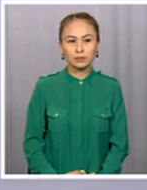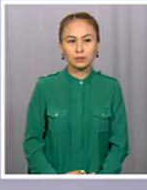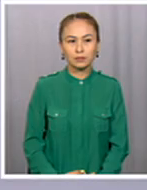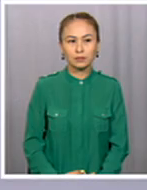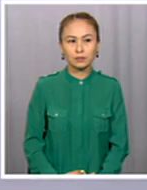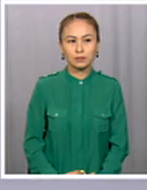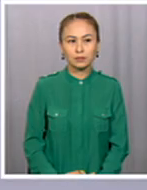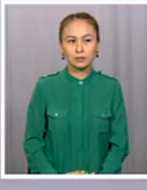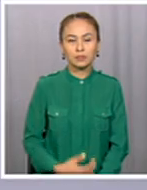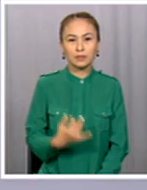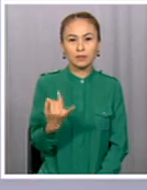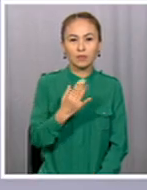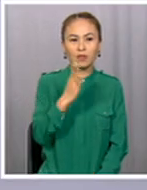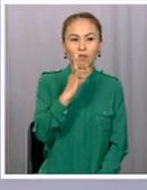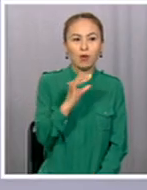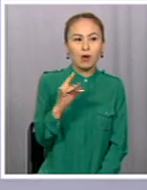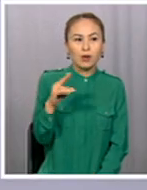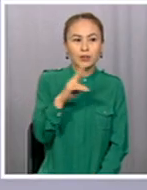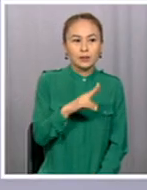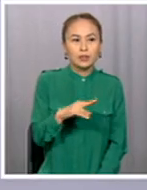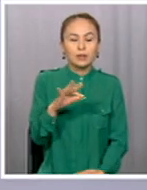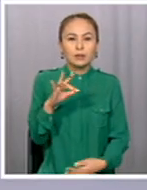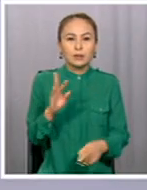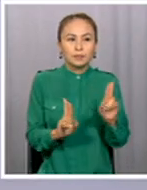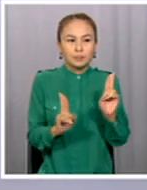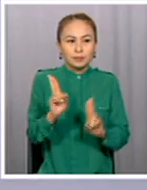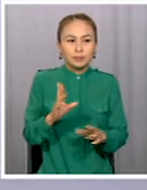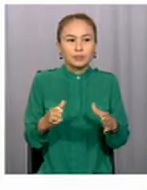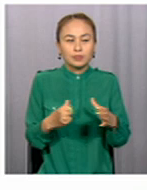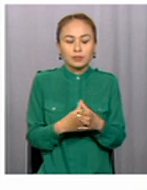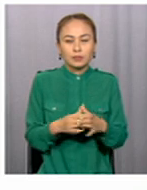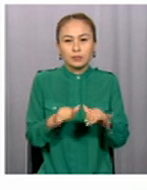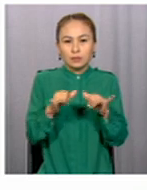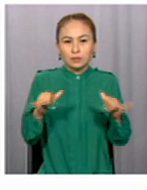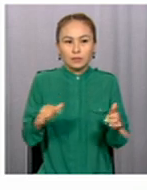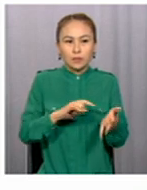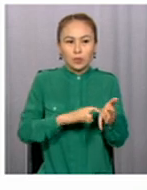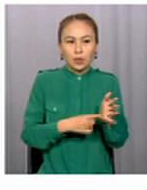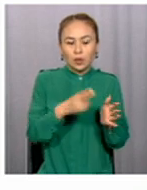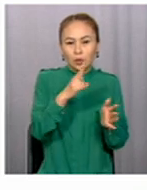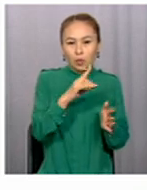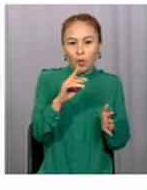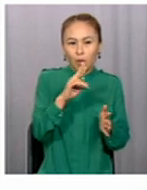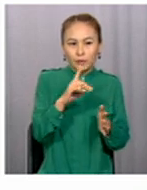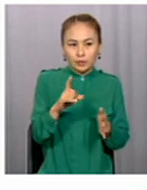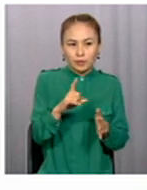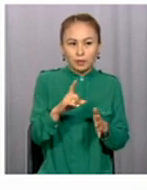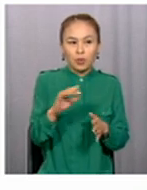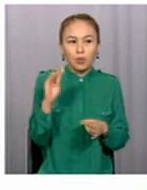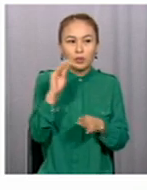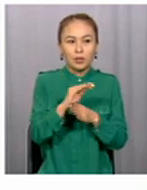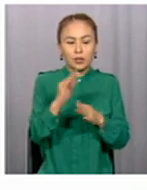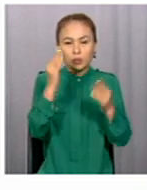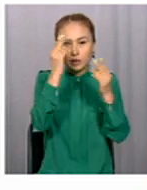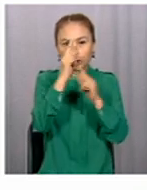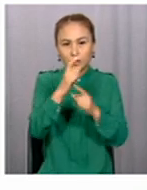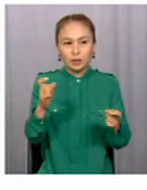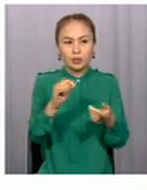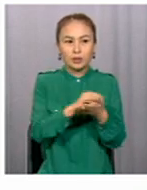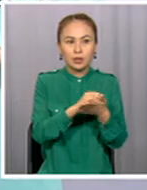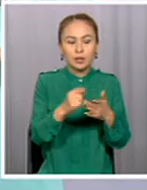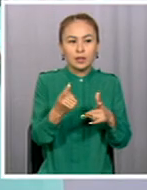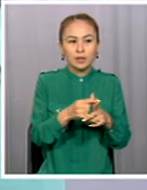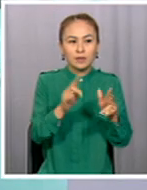Міне қызық, Word мәтіндік процессордың кеңейтілімі док, онда жазылған мәлімет құжат деп